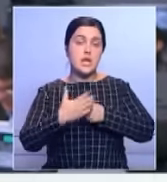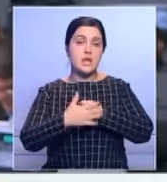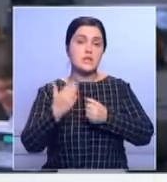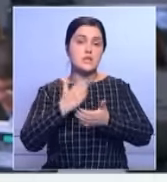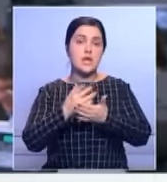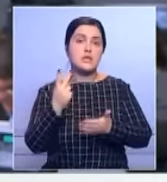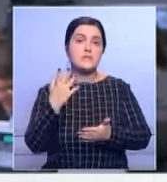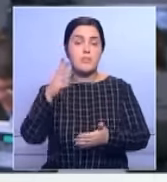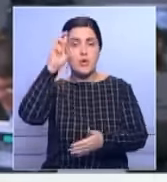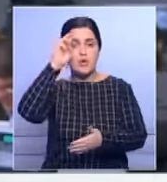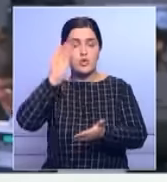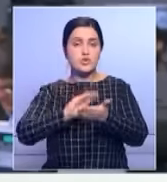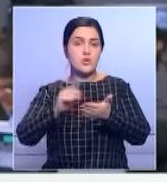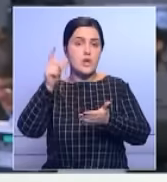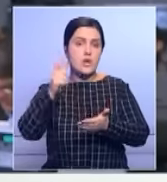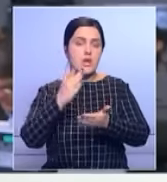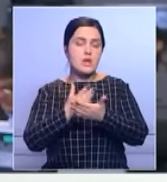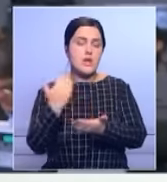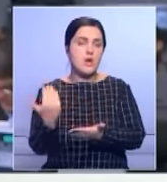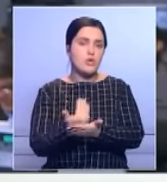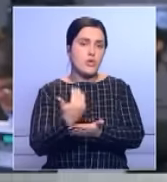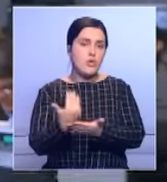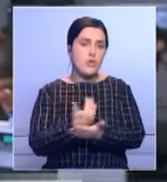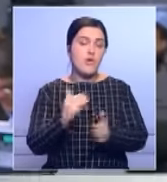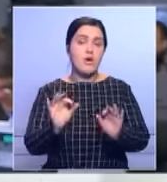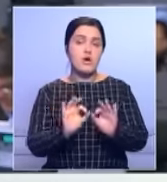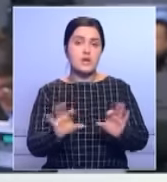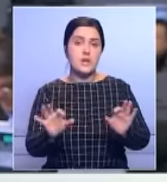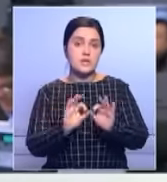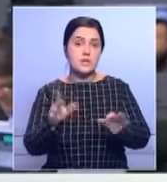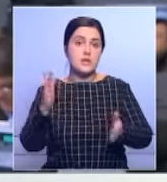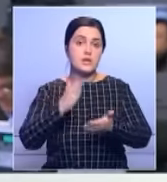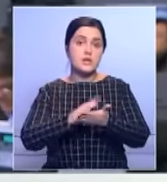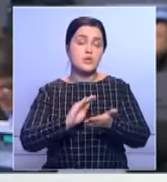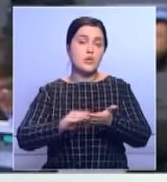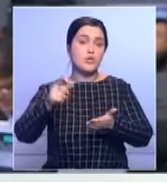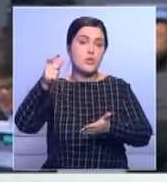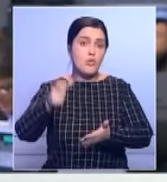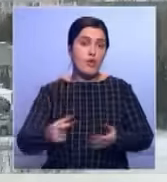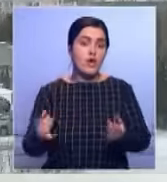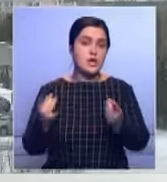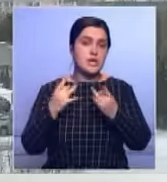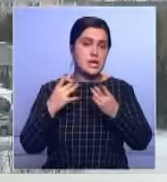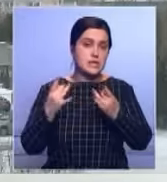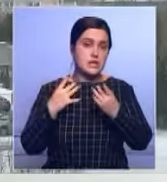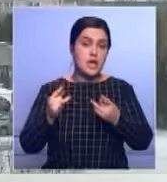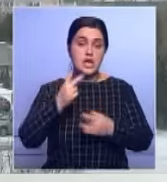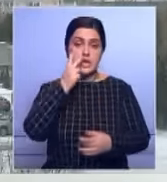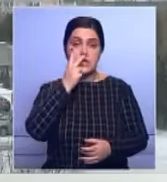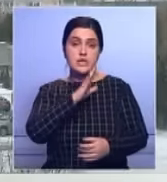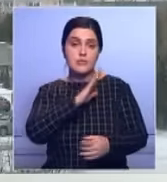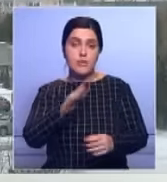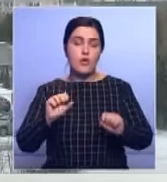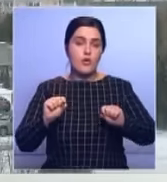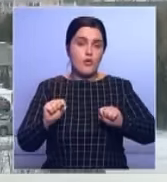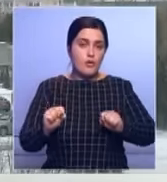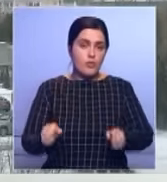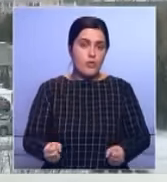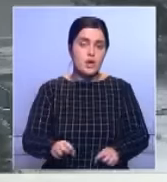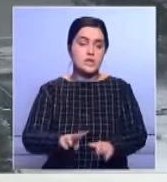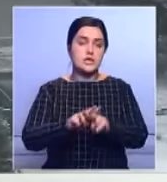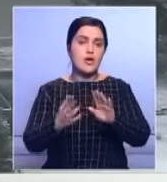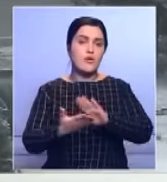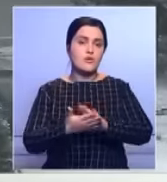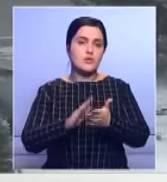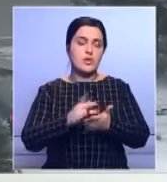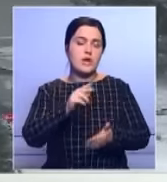выдают самые последние новости с полей переговоров. В кулуарах корреспонденты поделились с нами, что, несмотря на низкую температуру в столице, условия